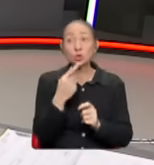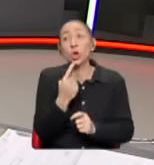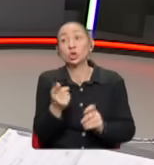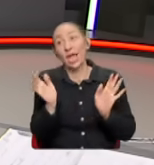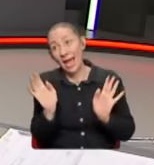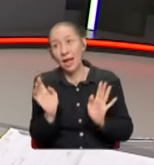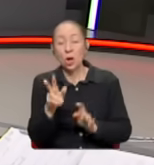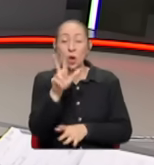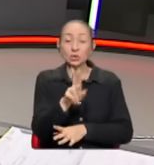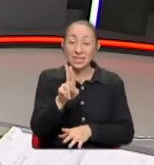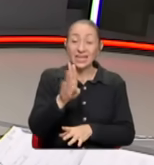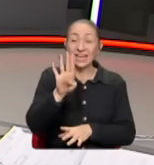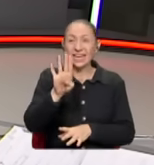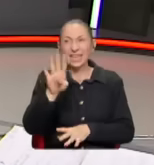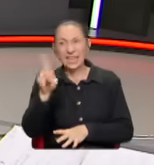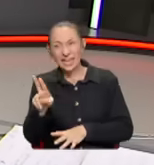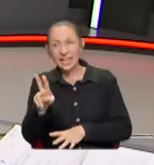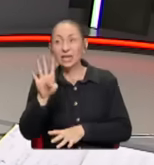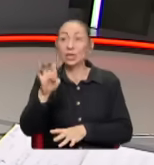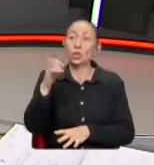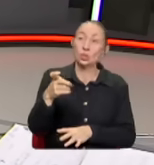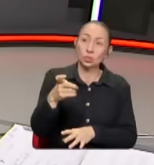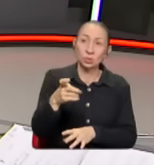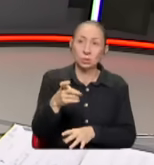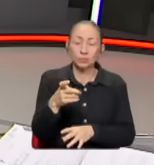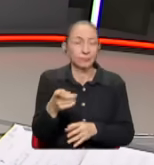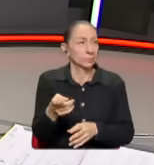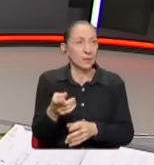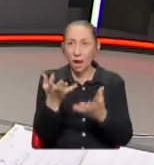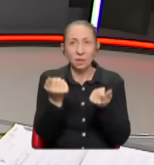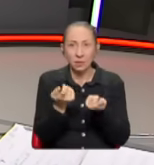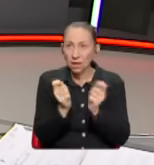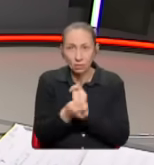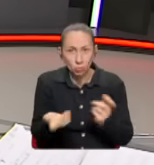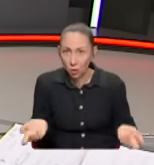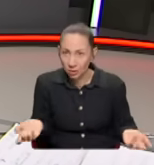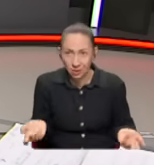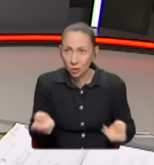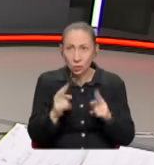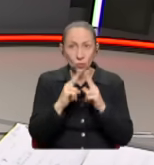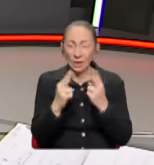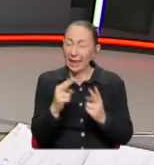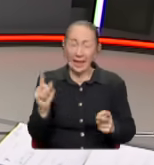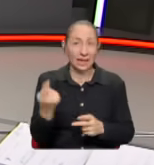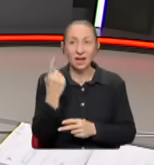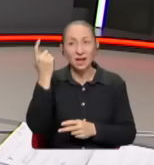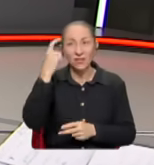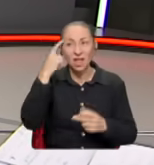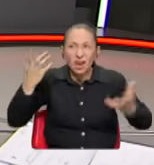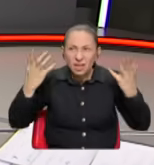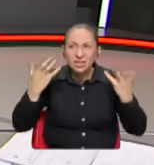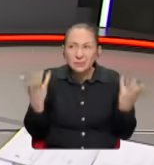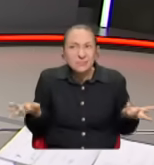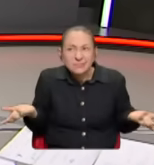sözde. 37, 42, 49. Fakat alınan değişmiyor. Dünyada ilk bu. Kafalar yandı